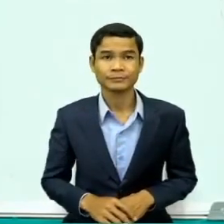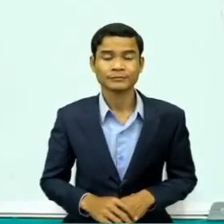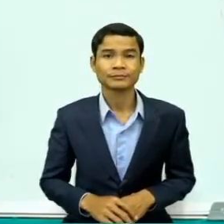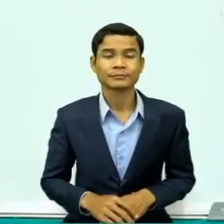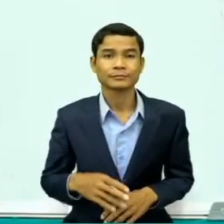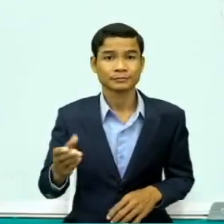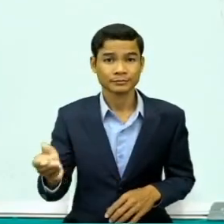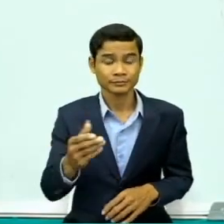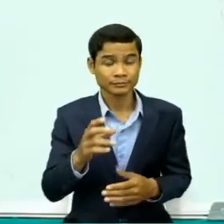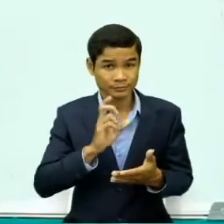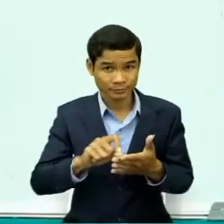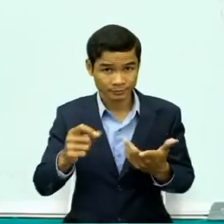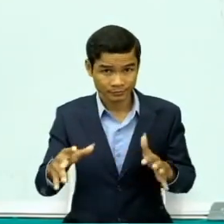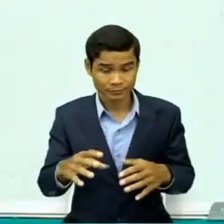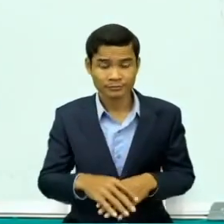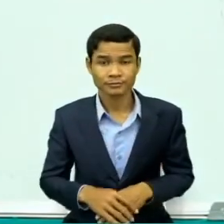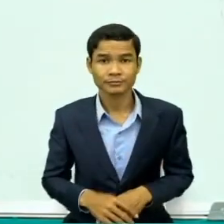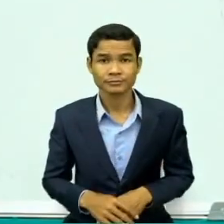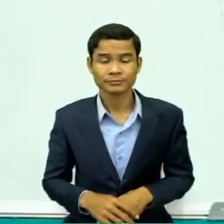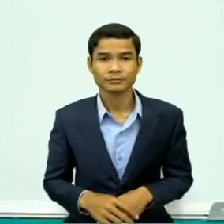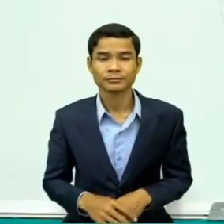trả con sẽ xây rồi rồi hơi rồi nơi